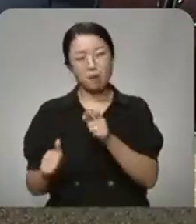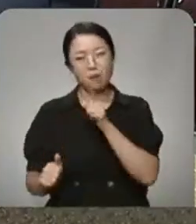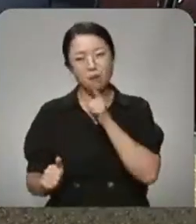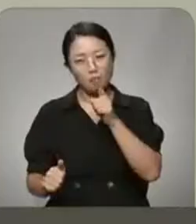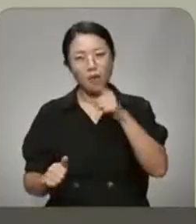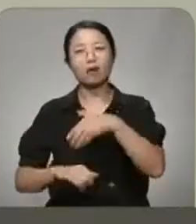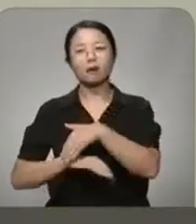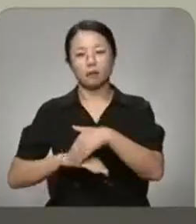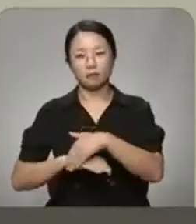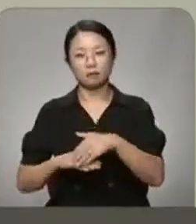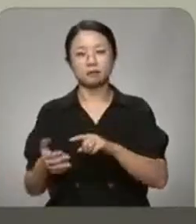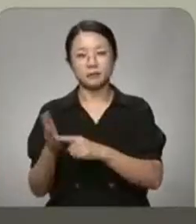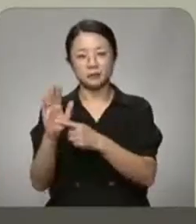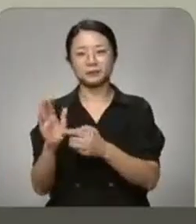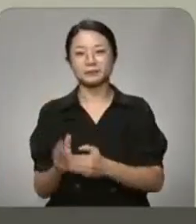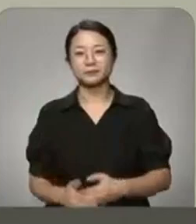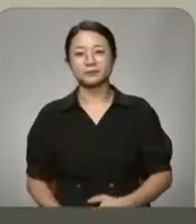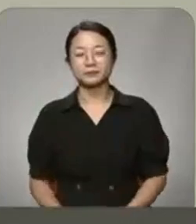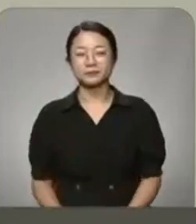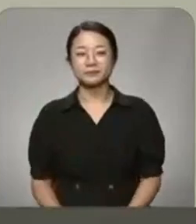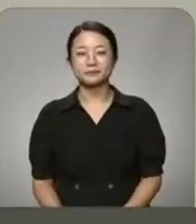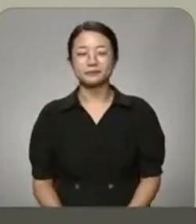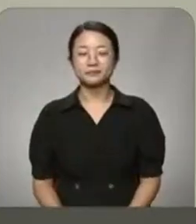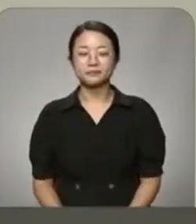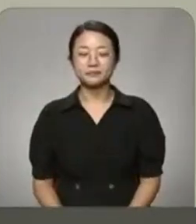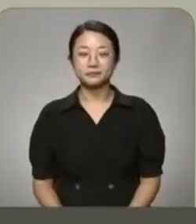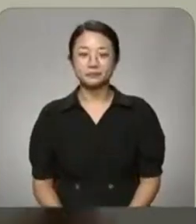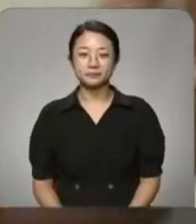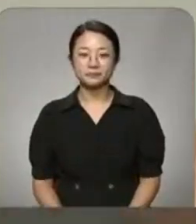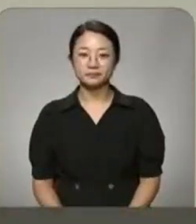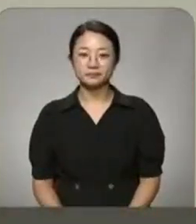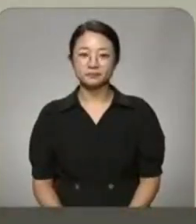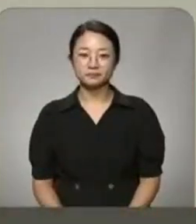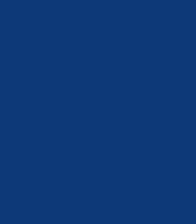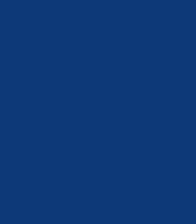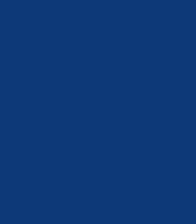대응을 경고했습니다 KBS 뉴스 정청원입니다